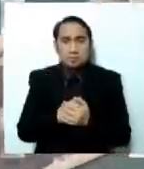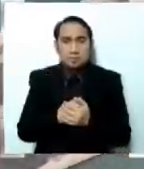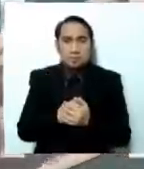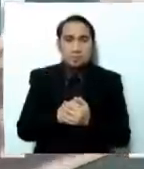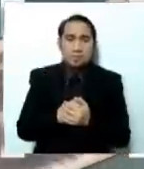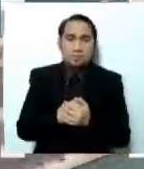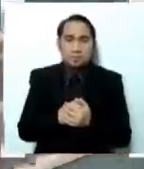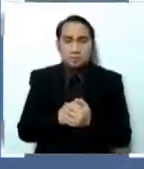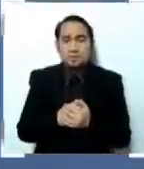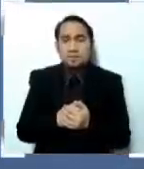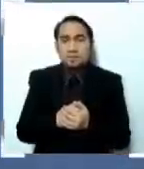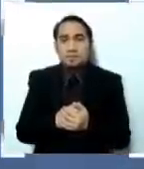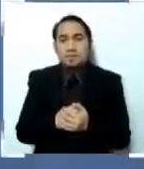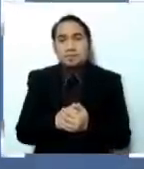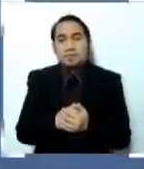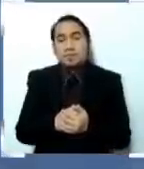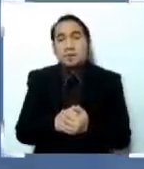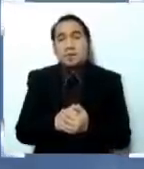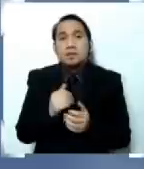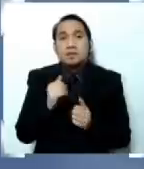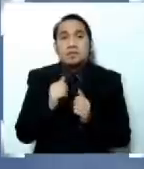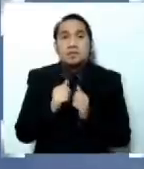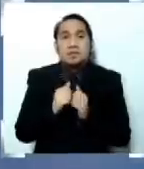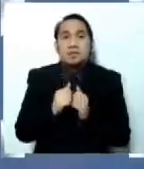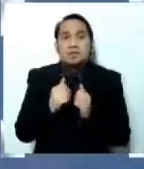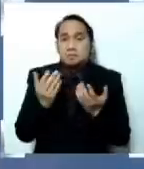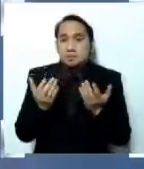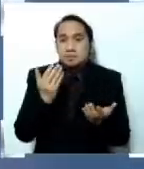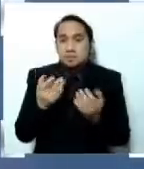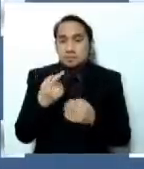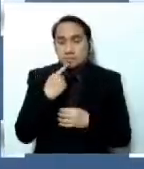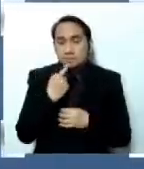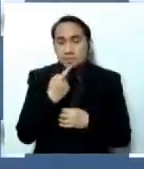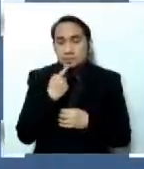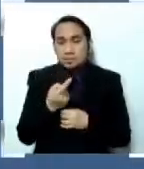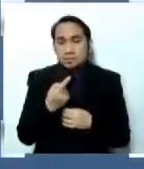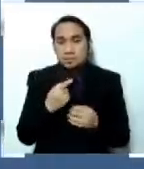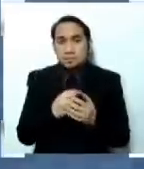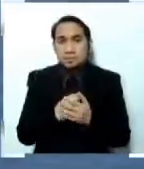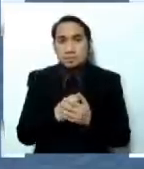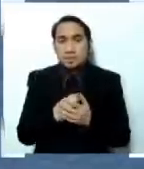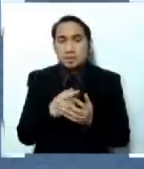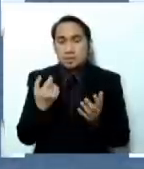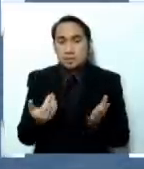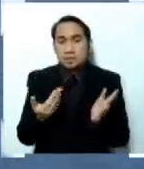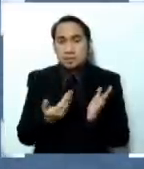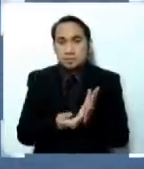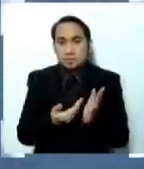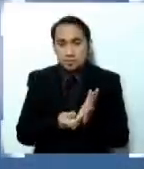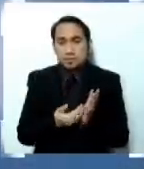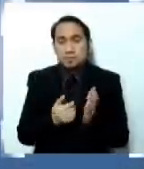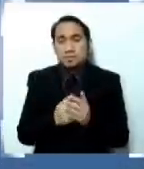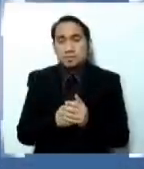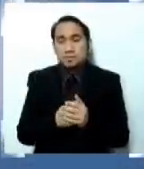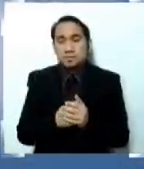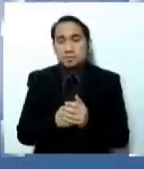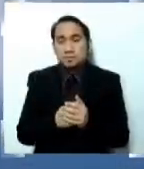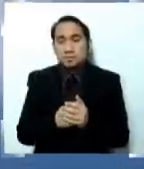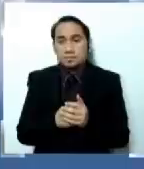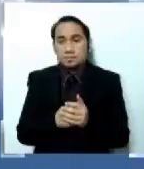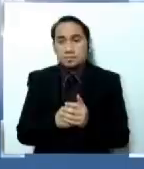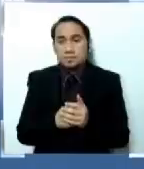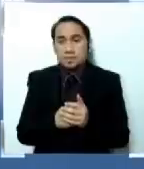no? One. O kaya baka sabihin nila, it is proof na in the first place, hindi naman talaga